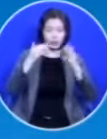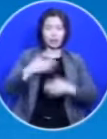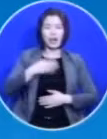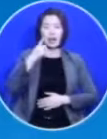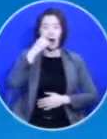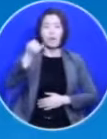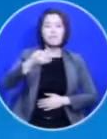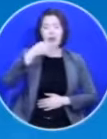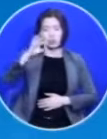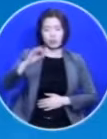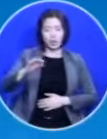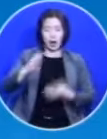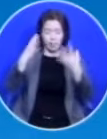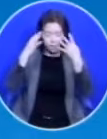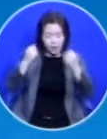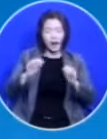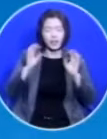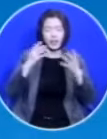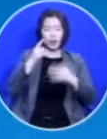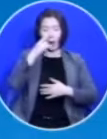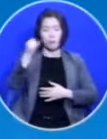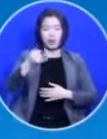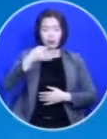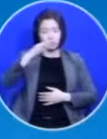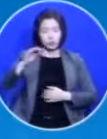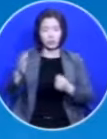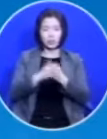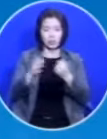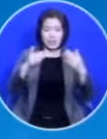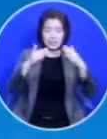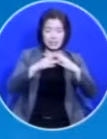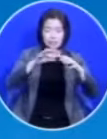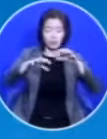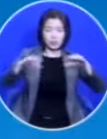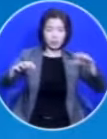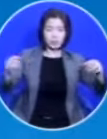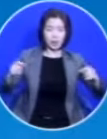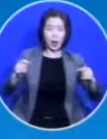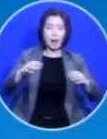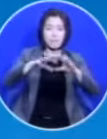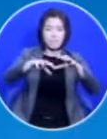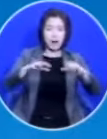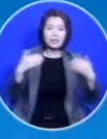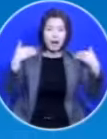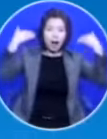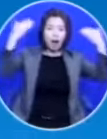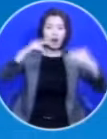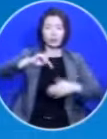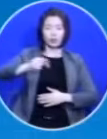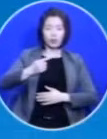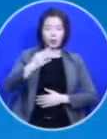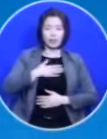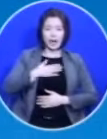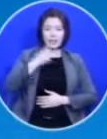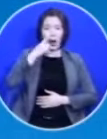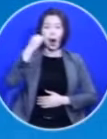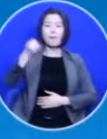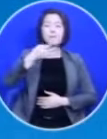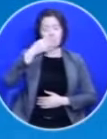하도 많은 아이가 엄마라고 불러 대니까 이젠 집 근처에 사는 마을 어르신들 까지 나를 엄마라고